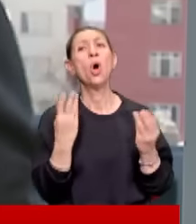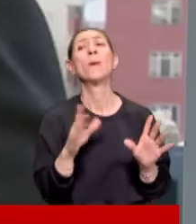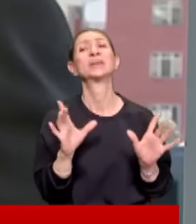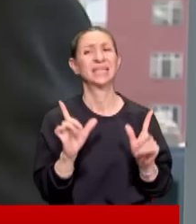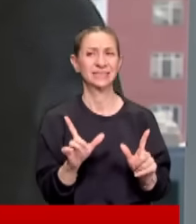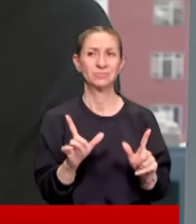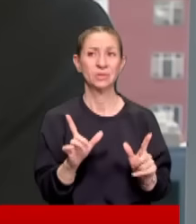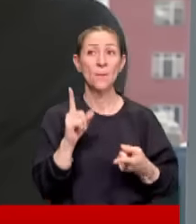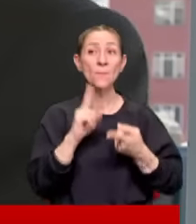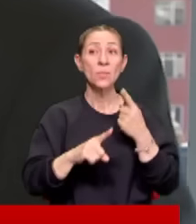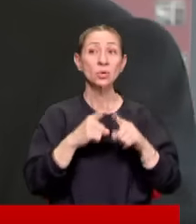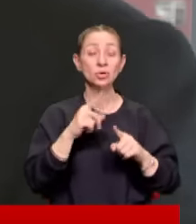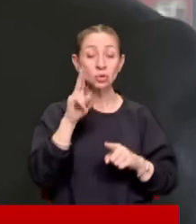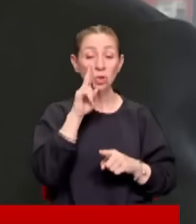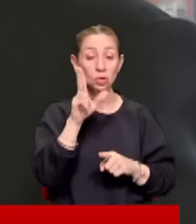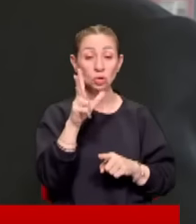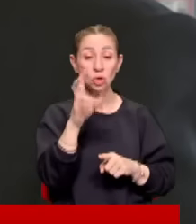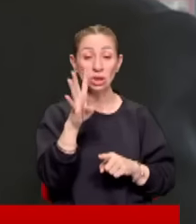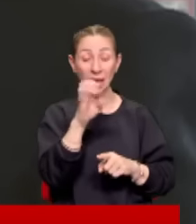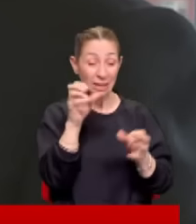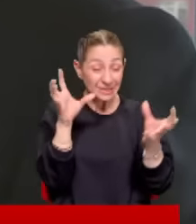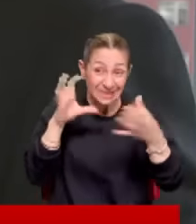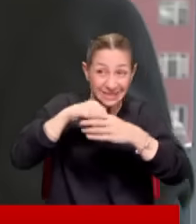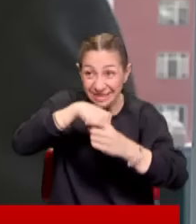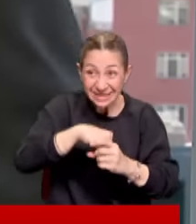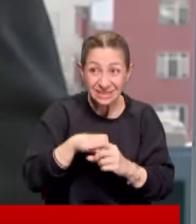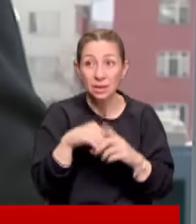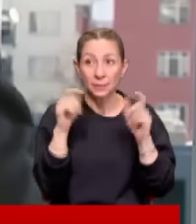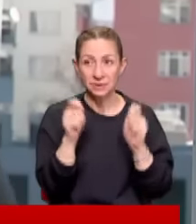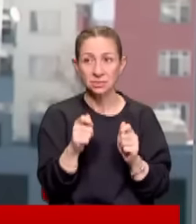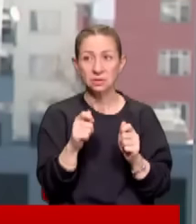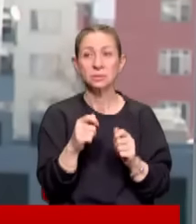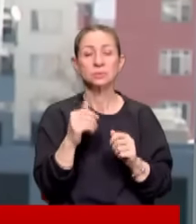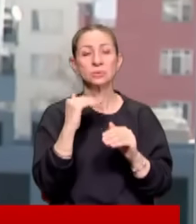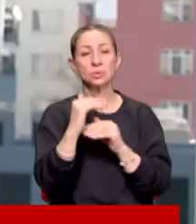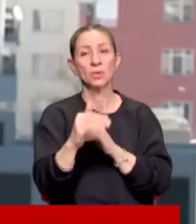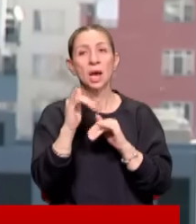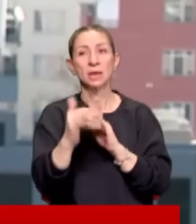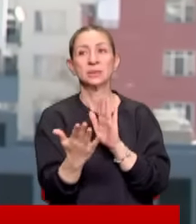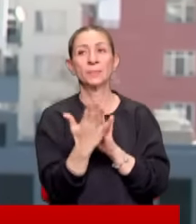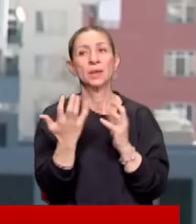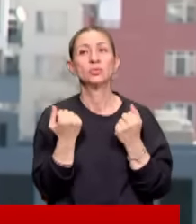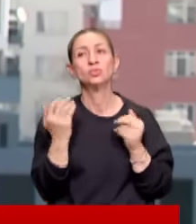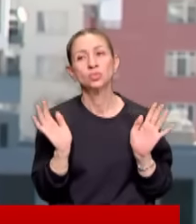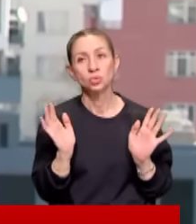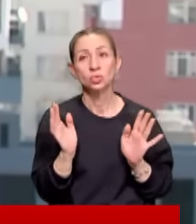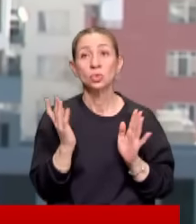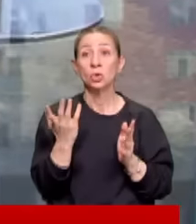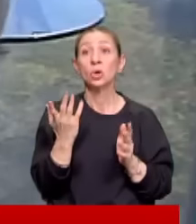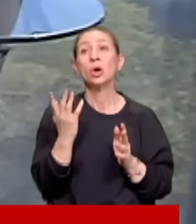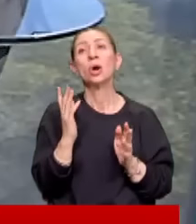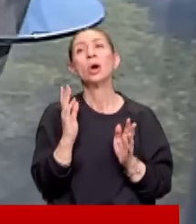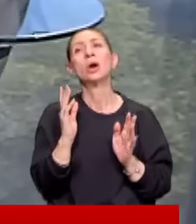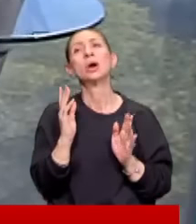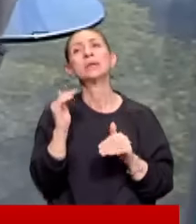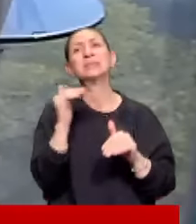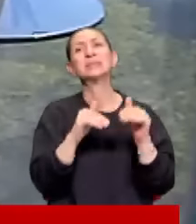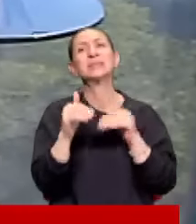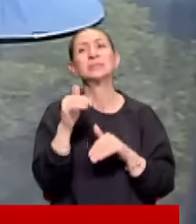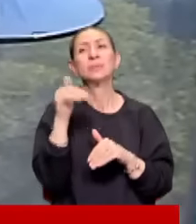da. Siyaseti son 3-4 aya hasrederek hareket ederseniz vatandaştan aynı tepki alıyorsunuz. O zaman böyle yani bir hazırlık yoktu.